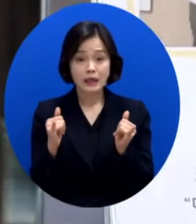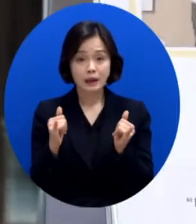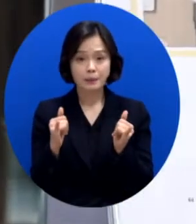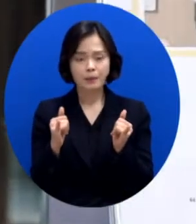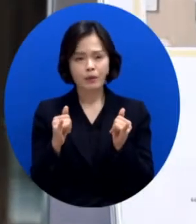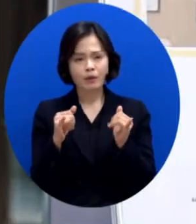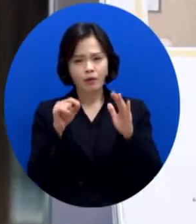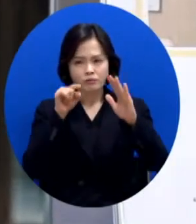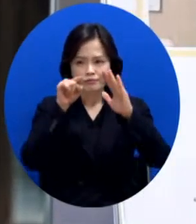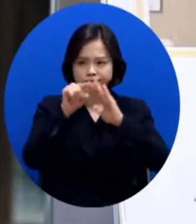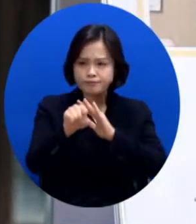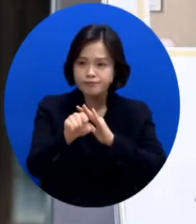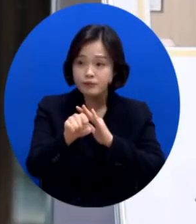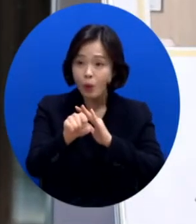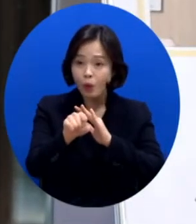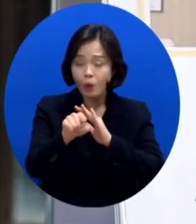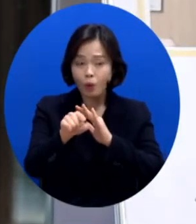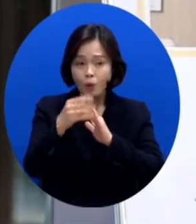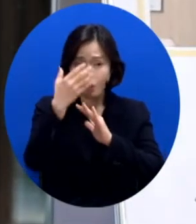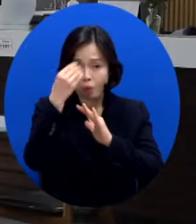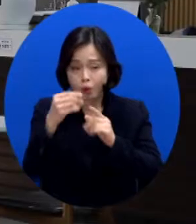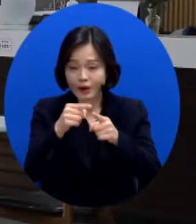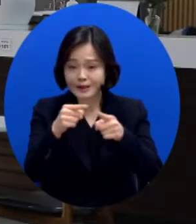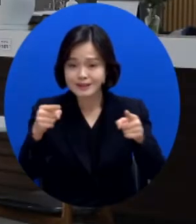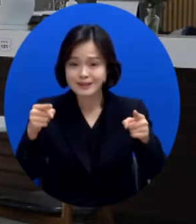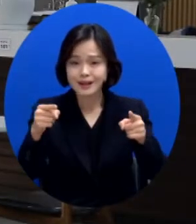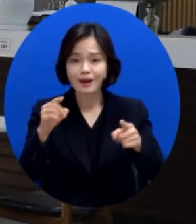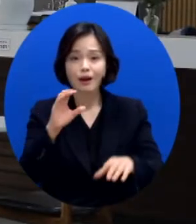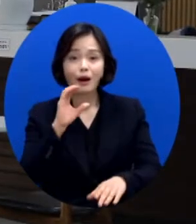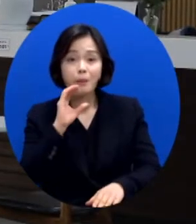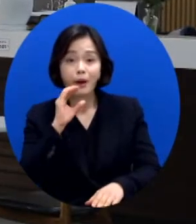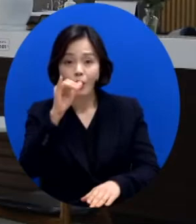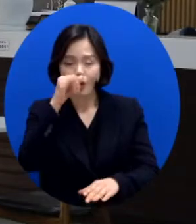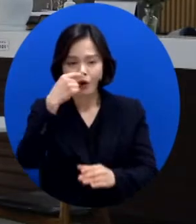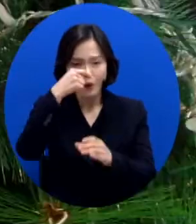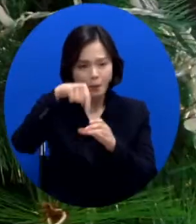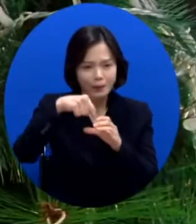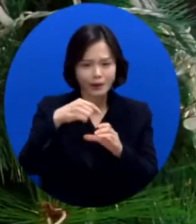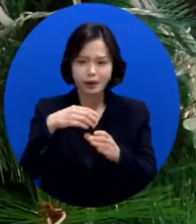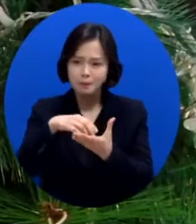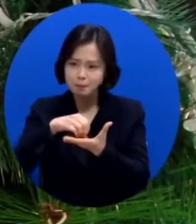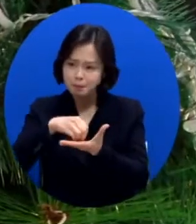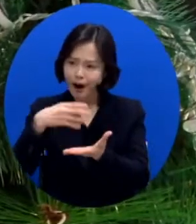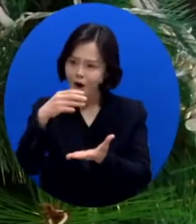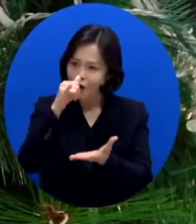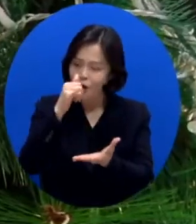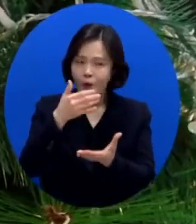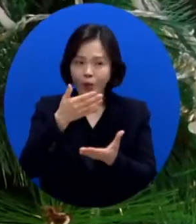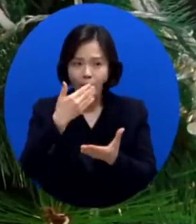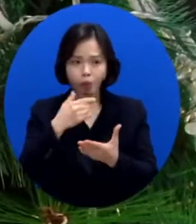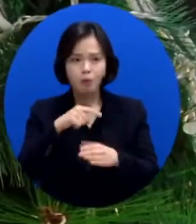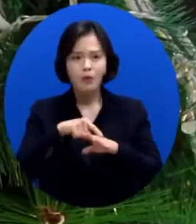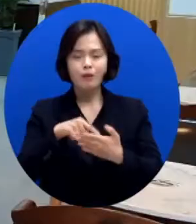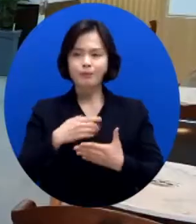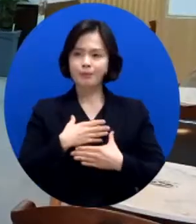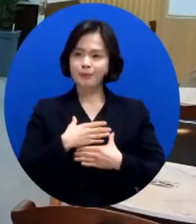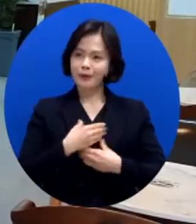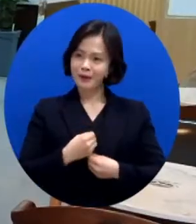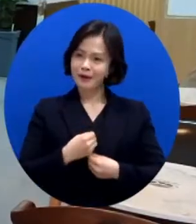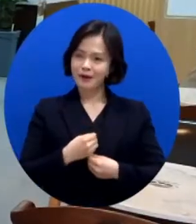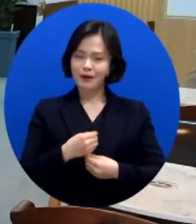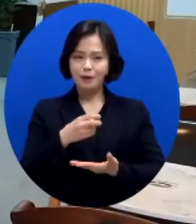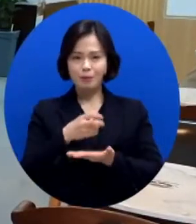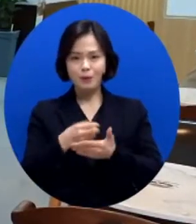카페에 들려 누구나 무료로 커피와 빵을 먹으며 다소 긴장된 마음을 누그러뜨릴 수 있고 법률 서비스 이용과 상관없이